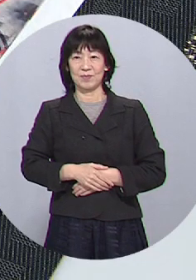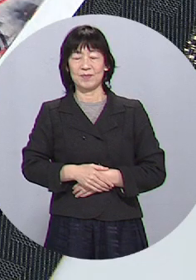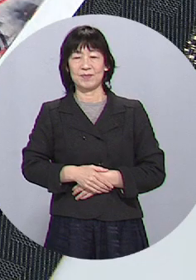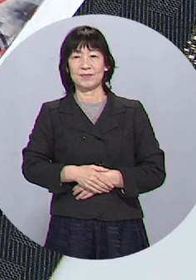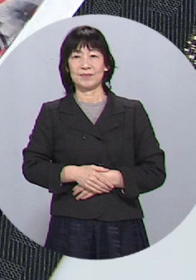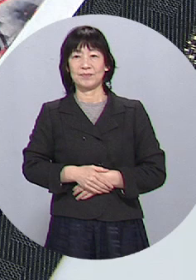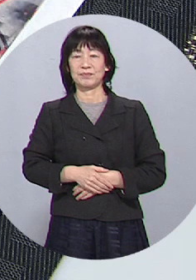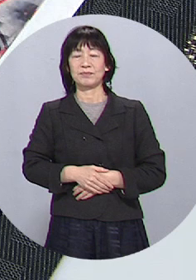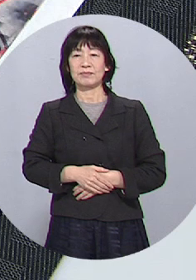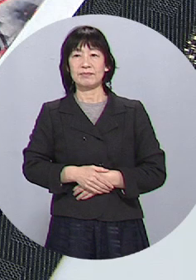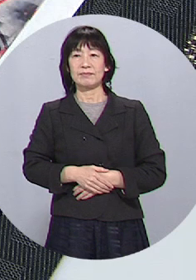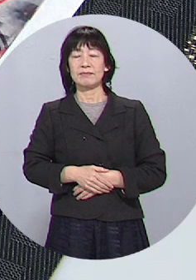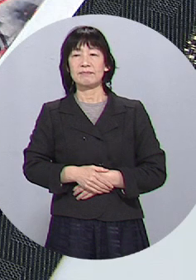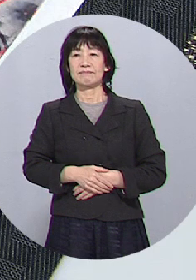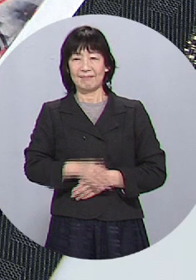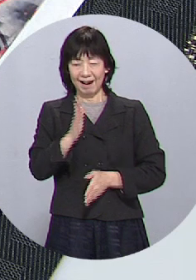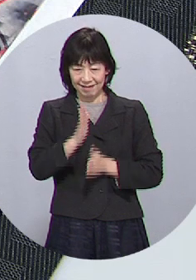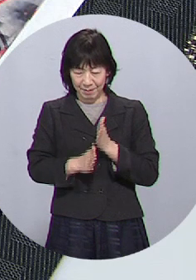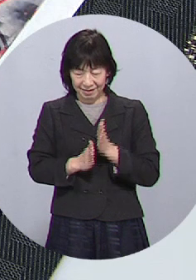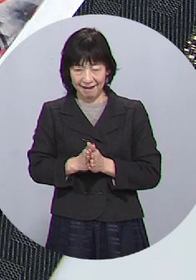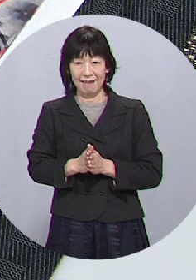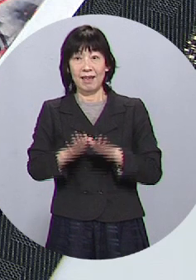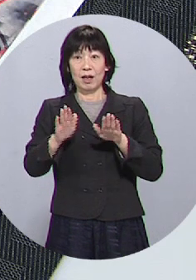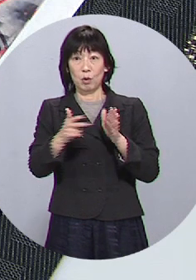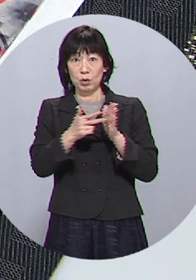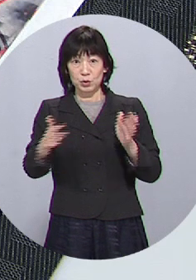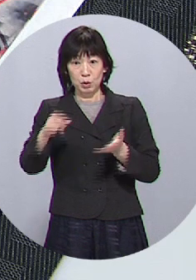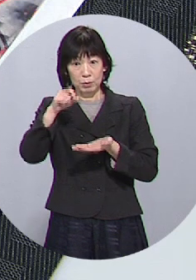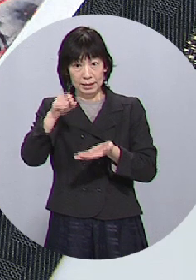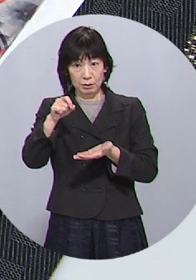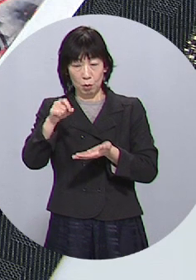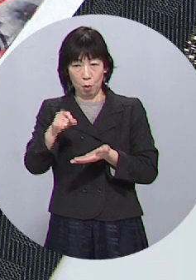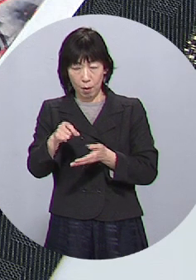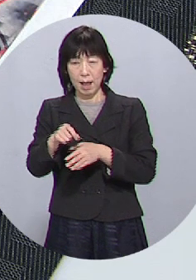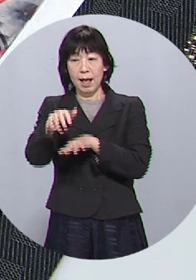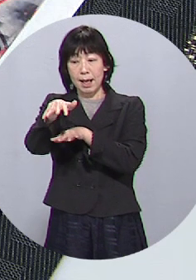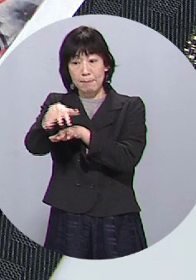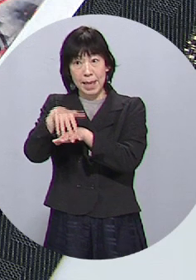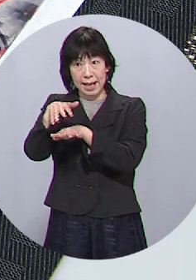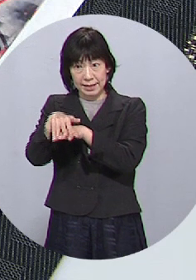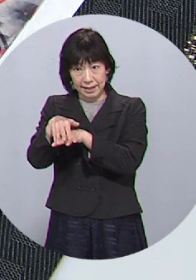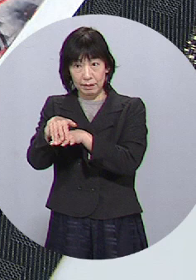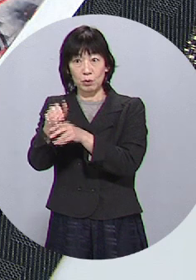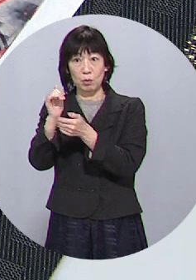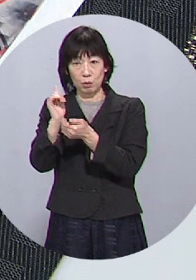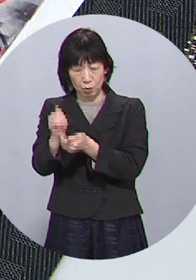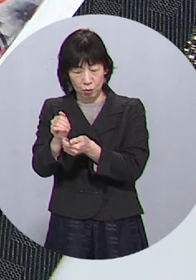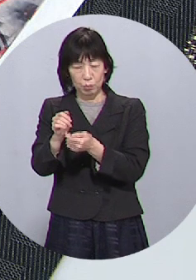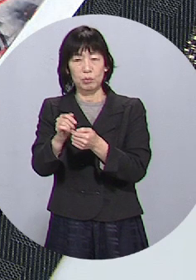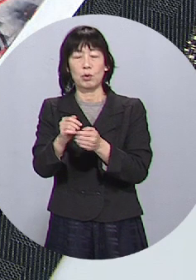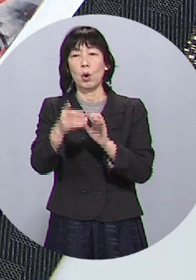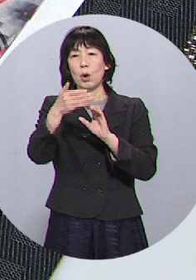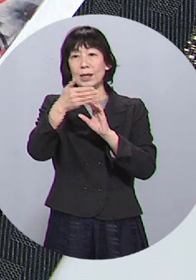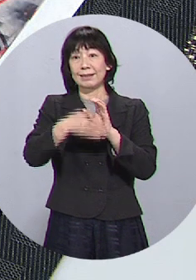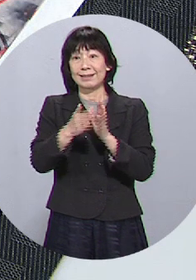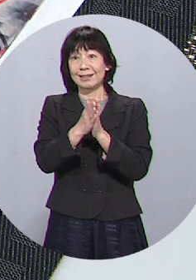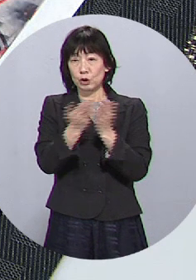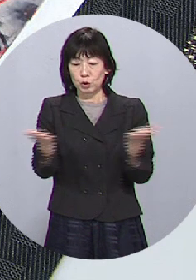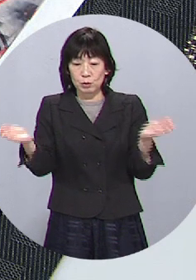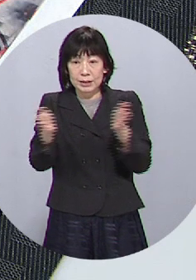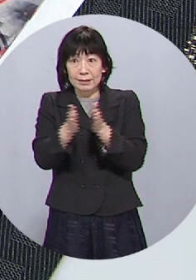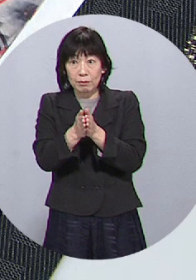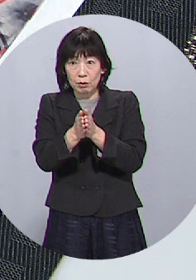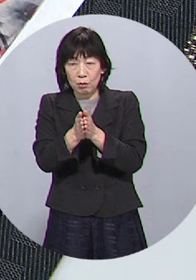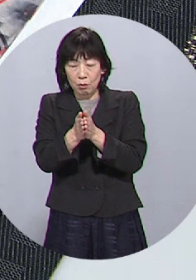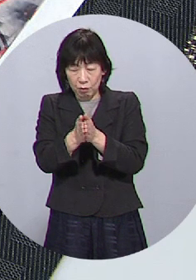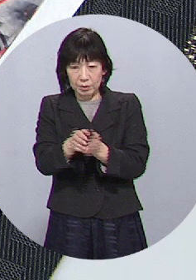い、ということで改めて今週のプレゼントは名泉にちなんだものと咲子さんの写真集をセットにして3